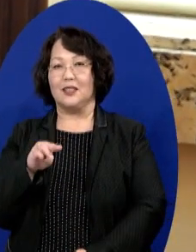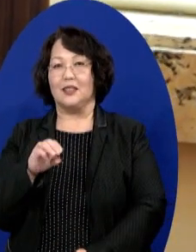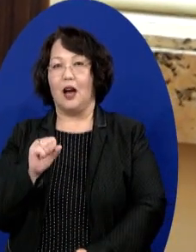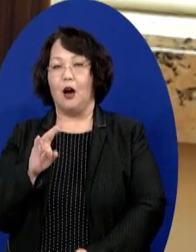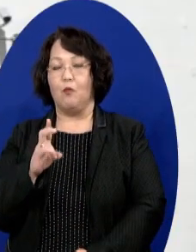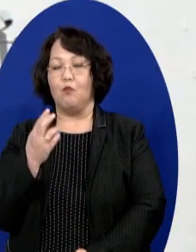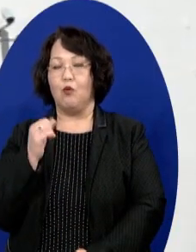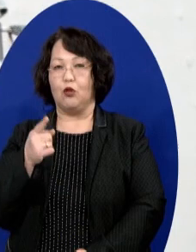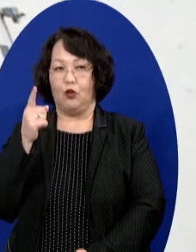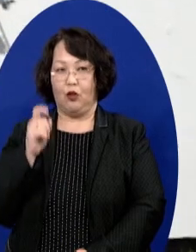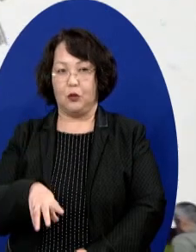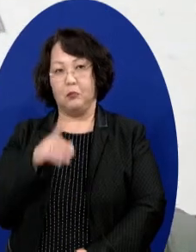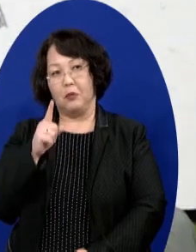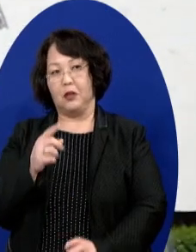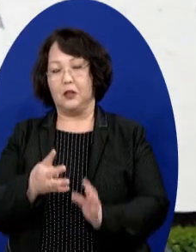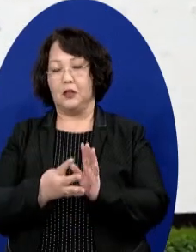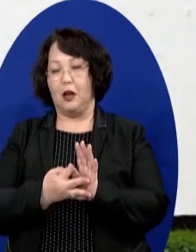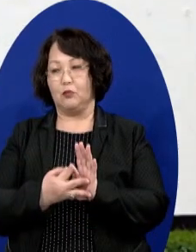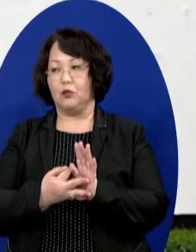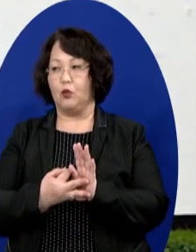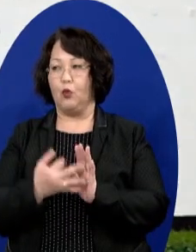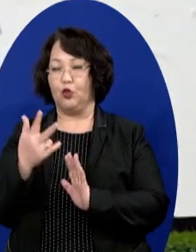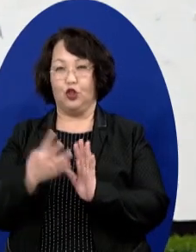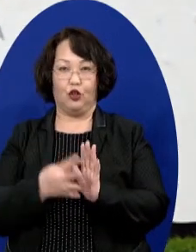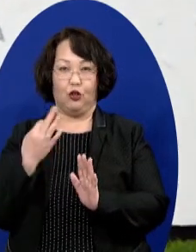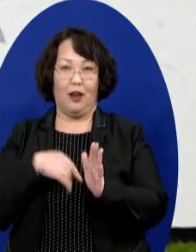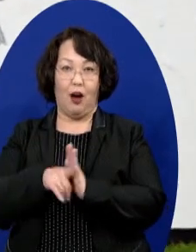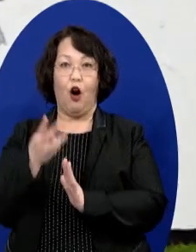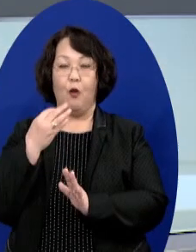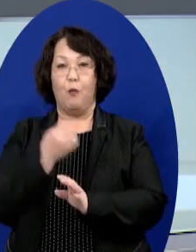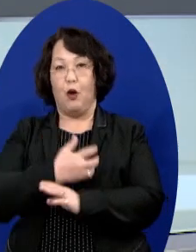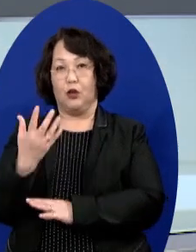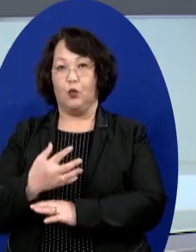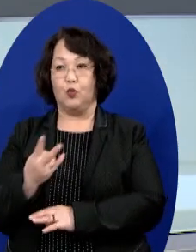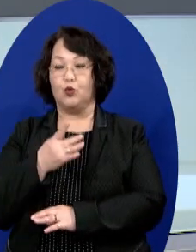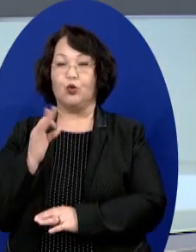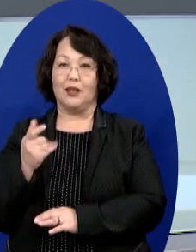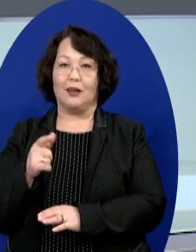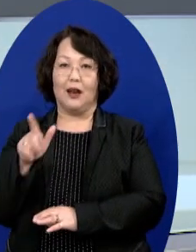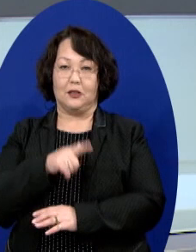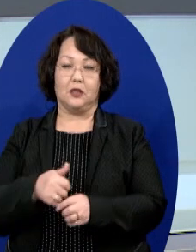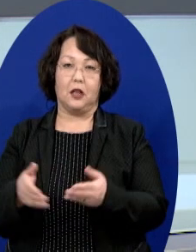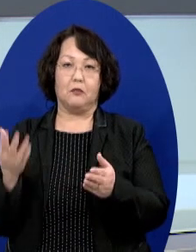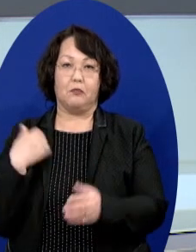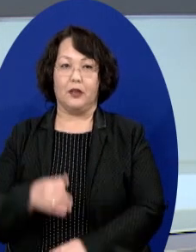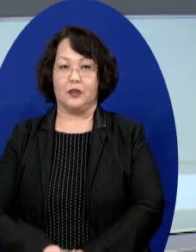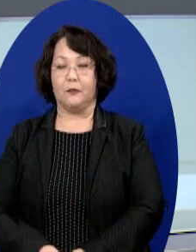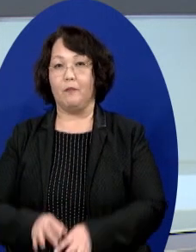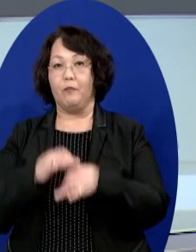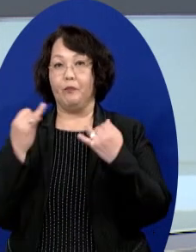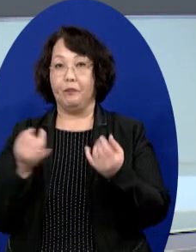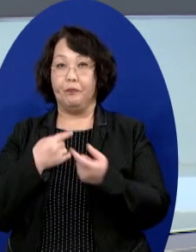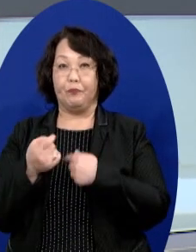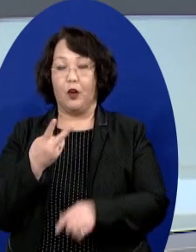1839 онд анх байгуулагдж байсан. Улсын хурлын чуулганы өнөөдрийн нэгдсэн